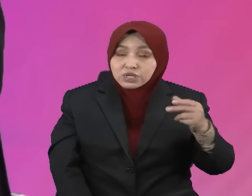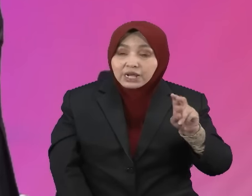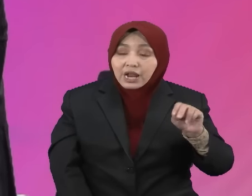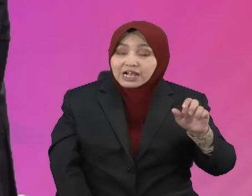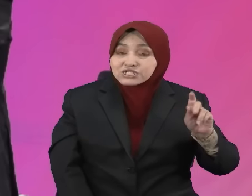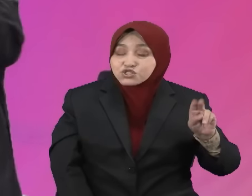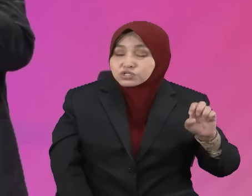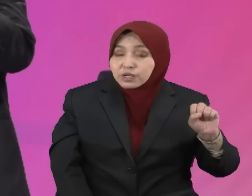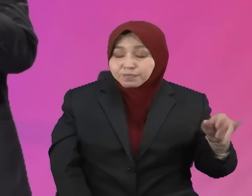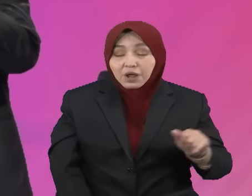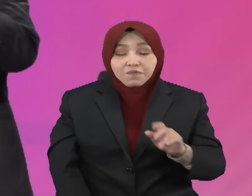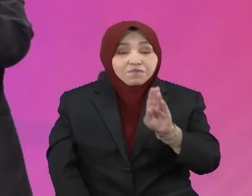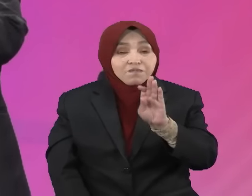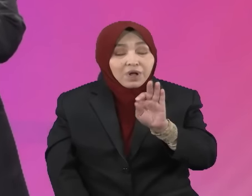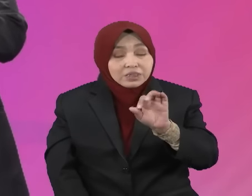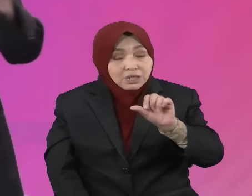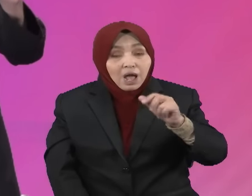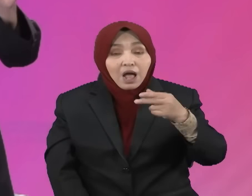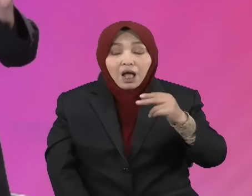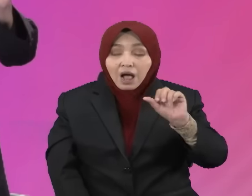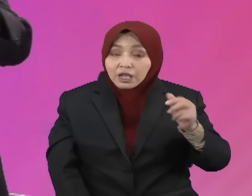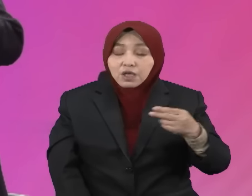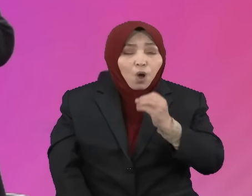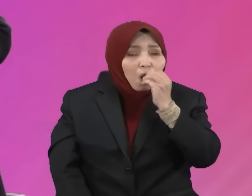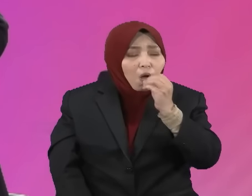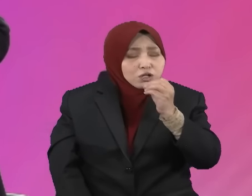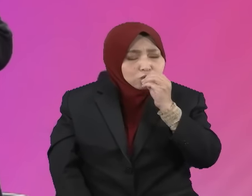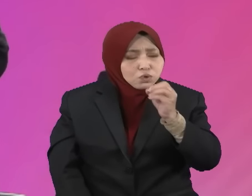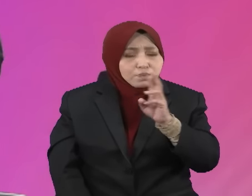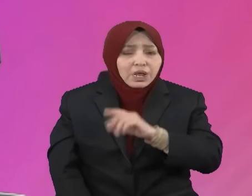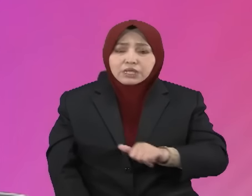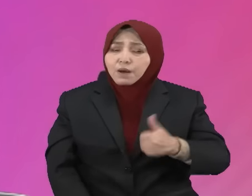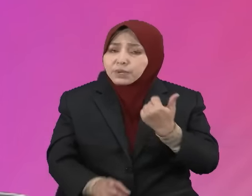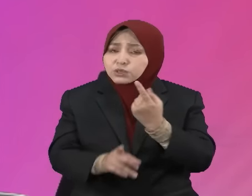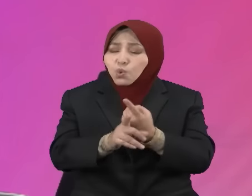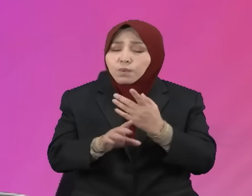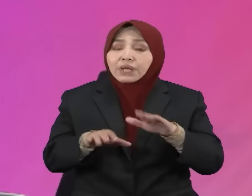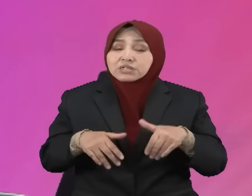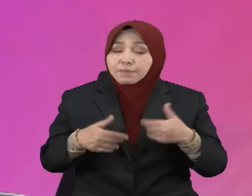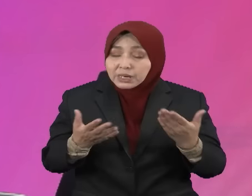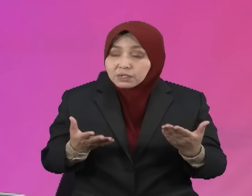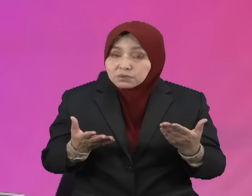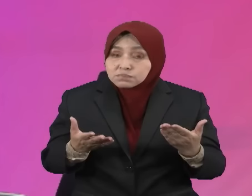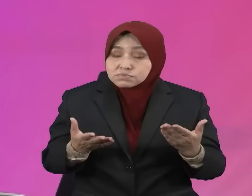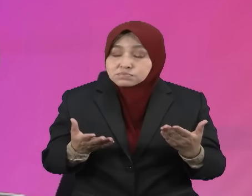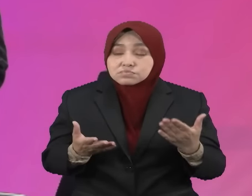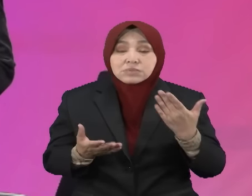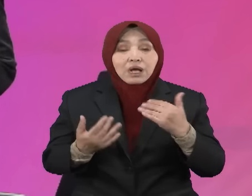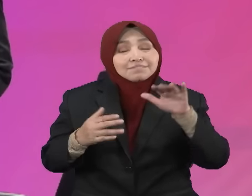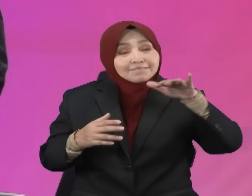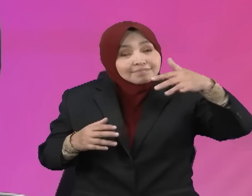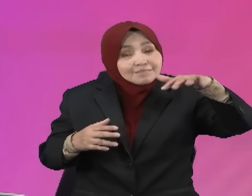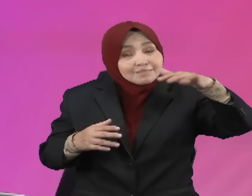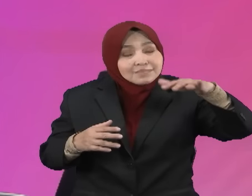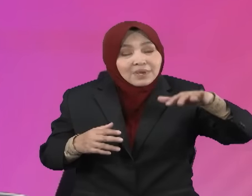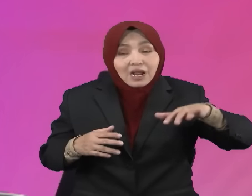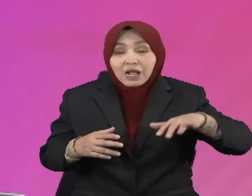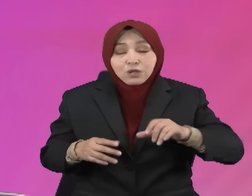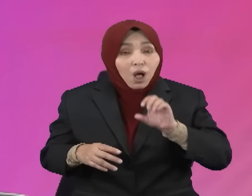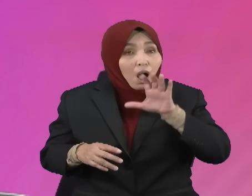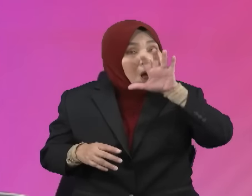secara fathah yang asli, baca dengan fathah yang betul. Macam mana? Yang sederhana. Tidak buka